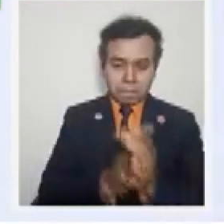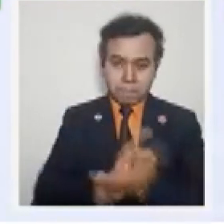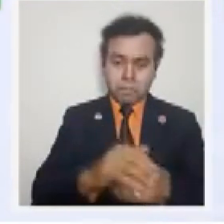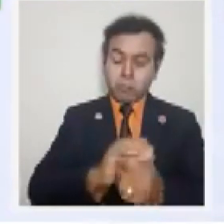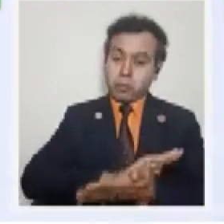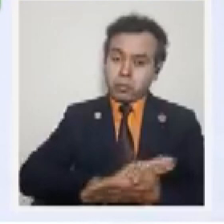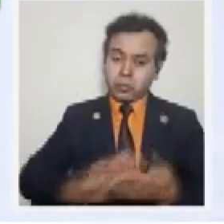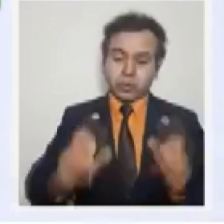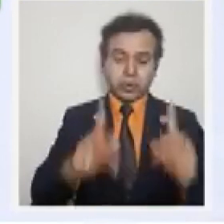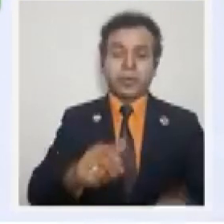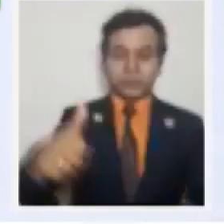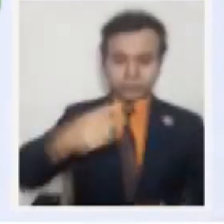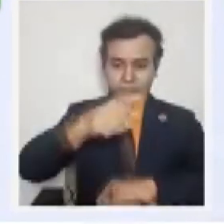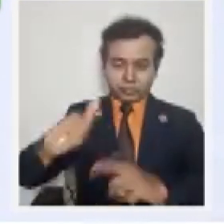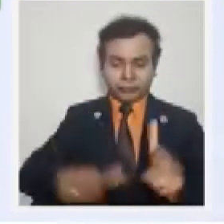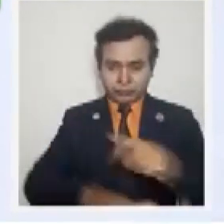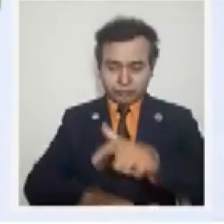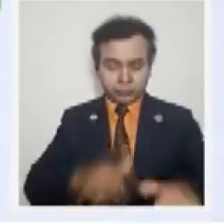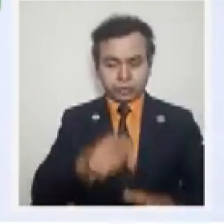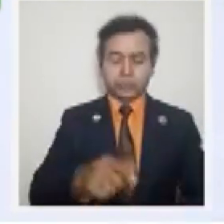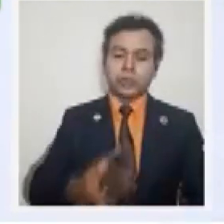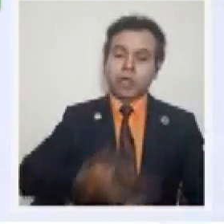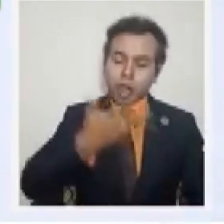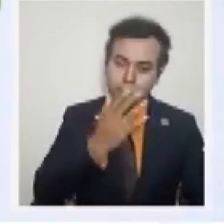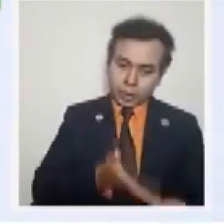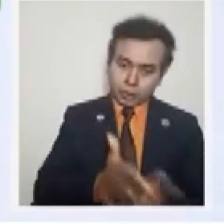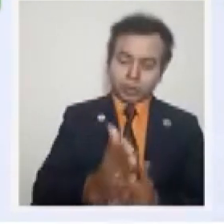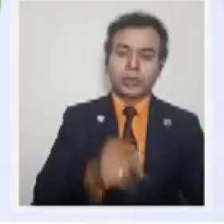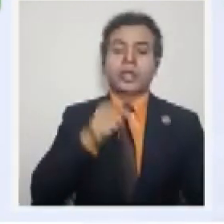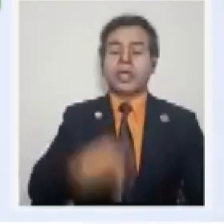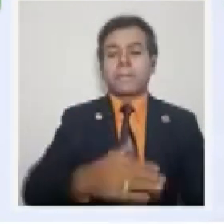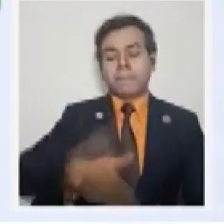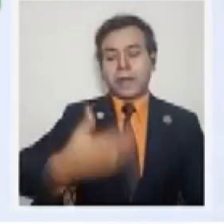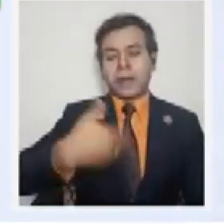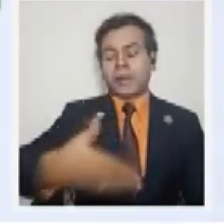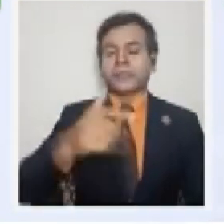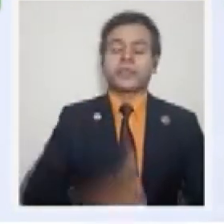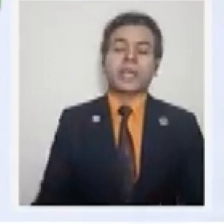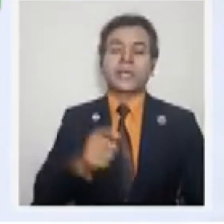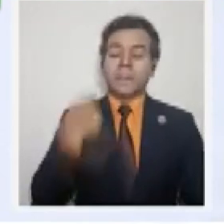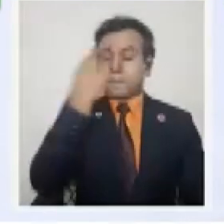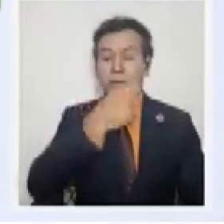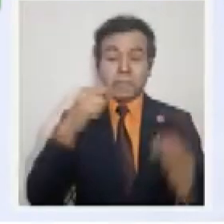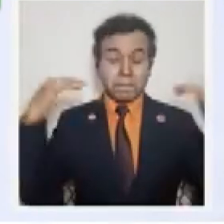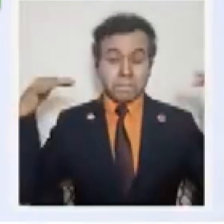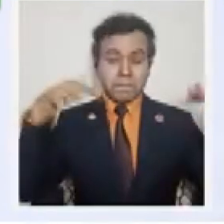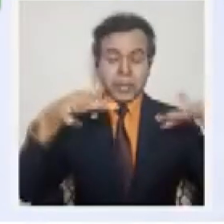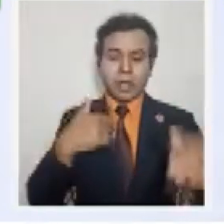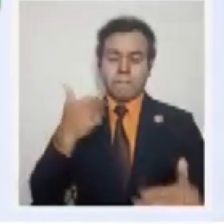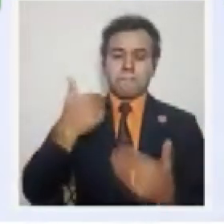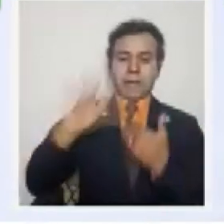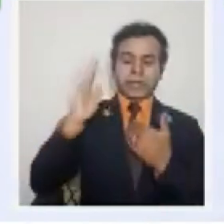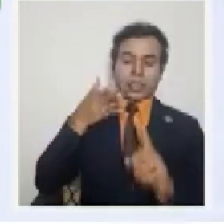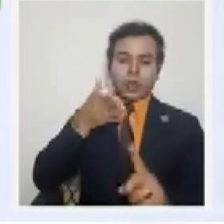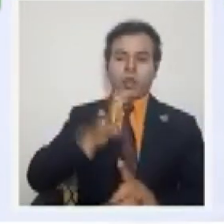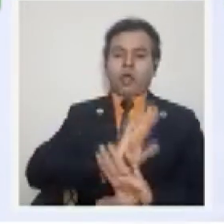না। নিয়মিতভাবে বা বারবার সাবান পানি দিয়ে 20 সেকেন্ড ধরে হাত ধুবেন। হ্যান্ড স্যানিটাইজারের সুবিধা থাকলে হ্যান্ড স্যানিটাইজার